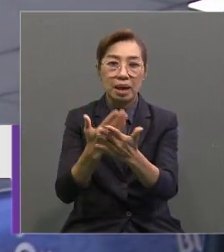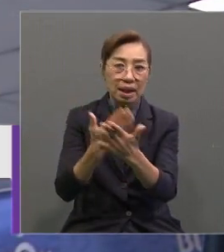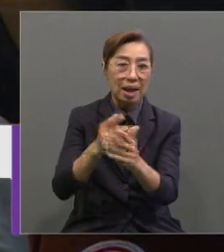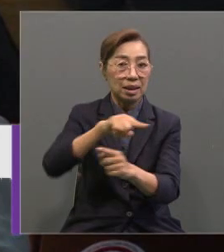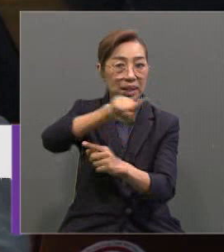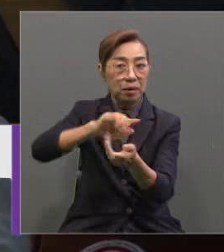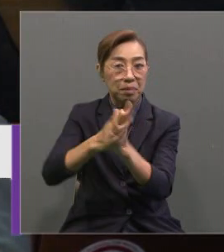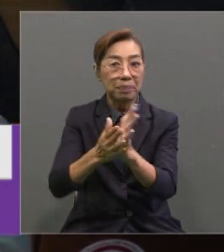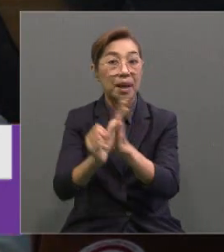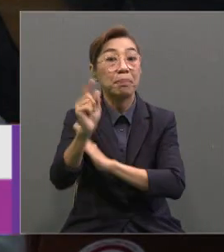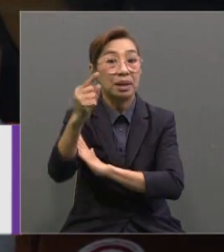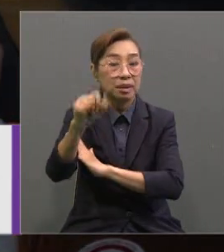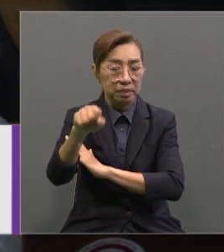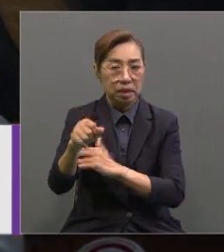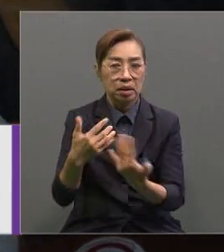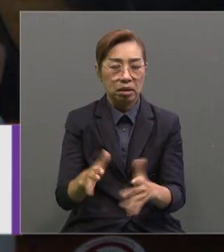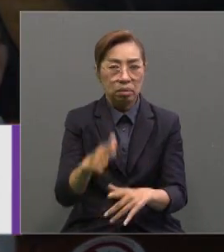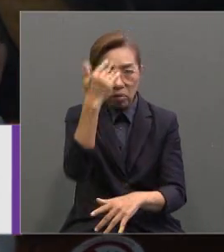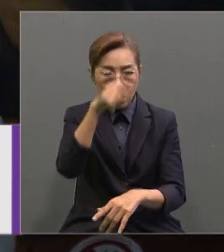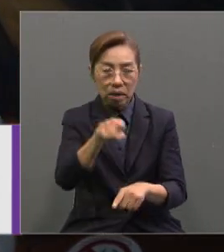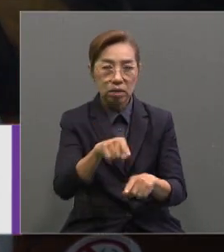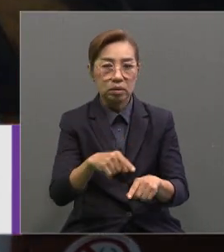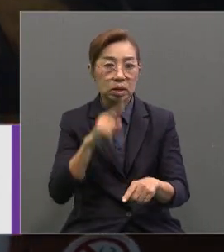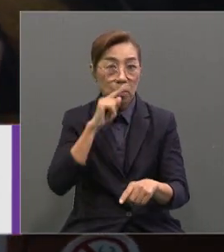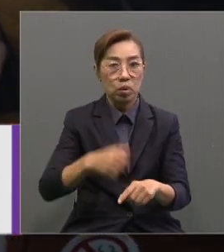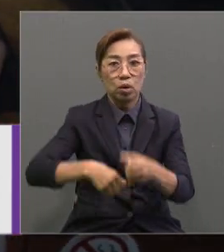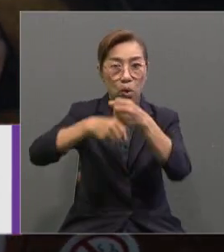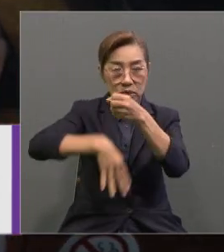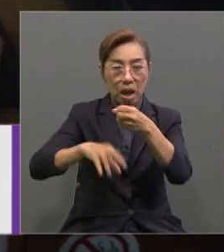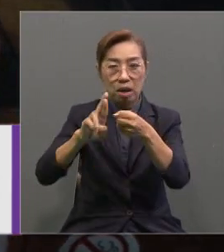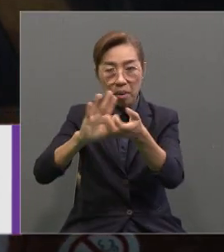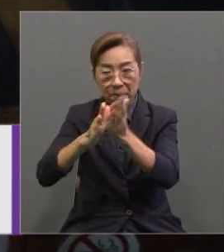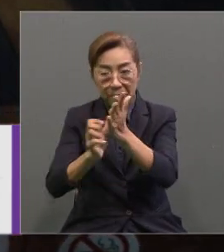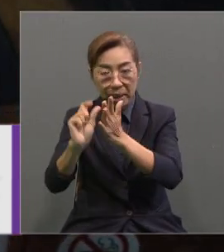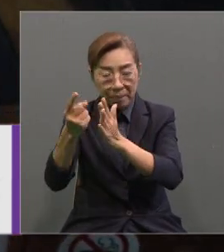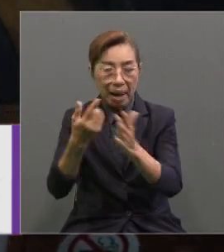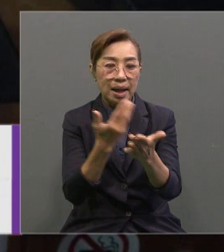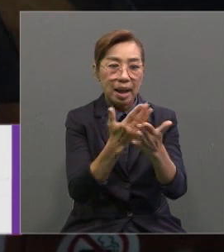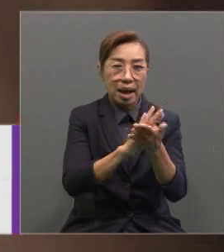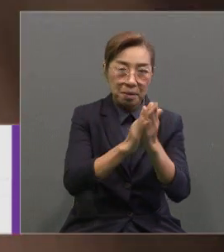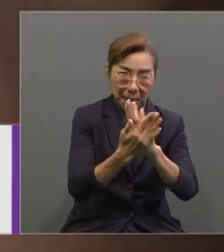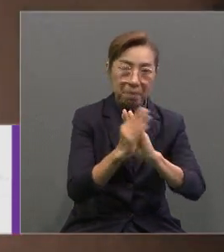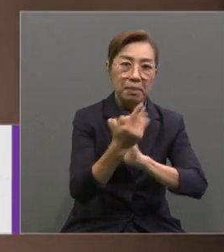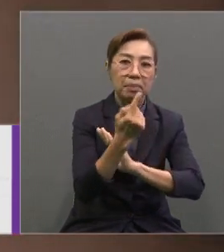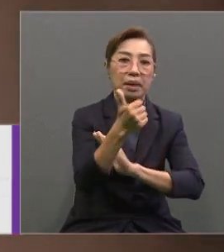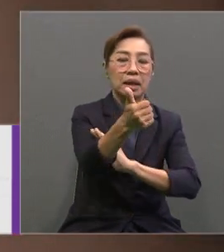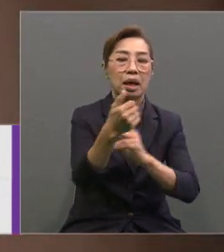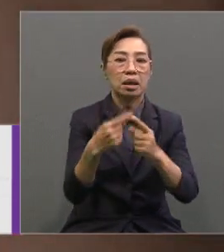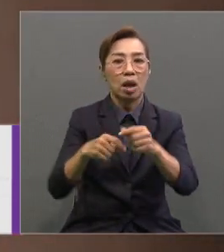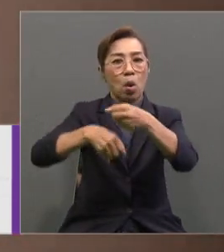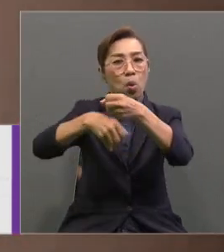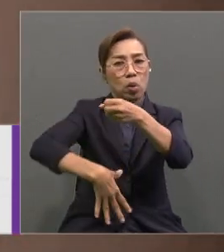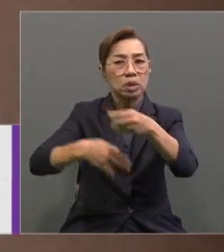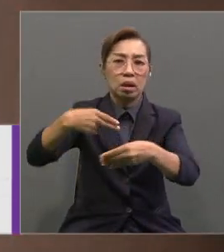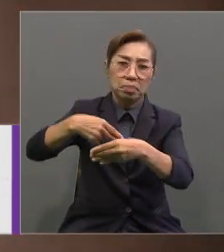ไฟฟ้ารวมถึงพลังงานอื่นๆเพื่อที่จะปรับการคิดคำนวณราคาให้เกิดความเหมาะสมใหม่นะคะแต่ว่าเรื่องนี้เนี่ยเรื่องโครงสร้างพลัง